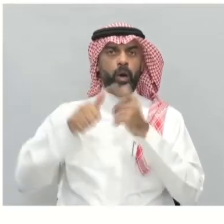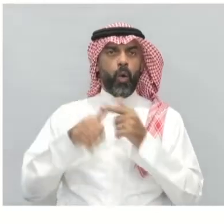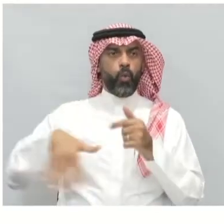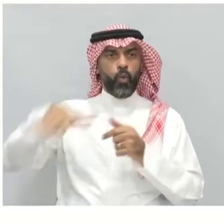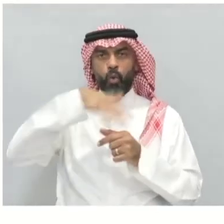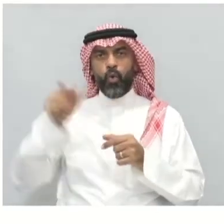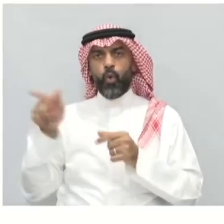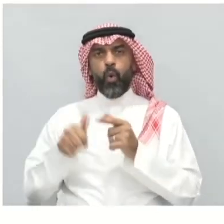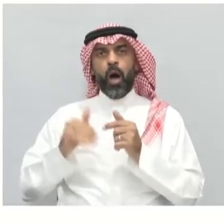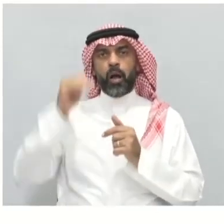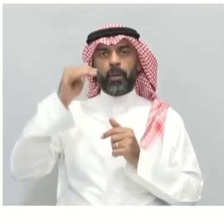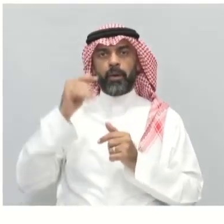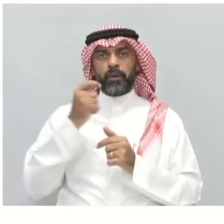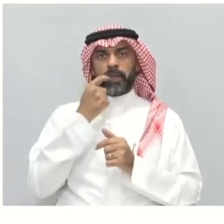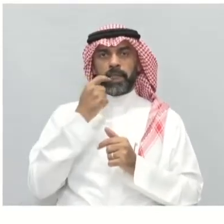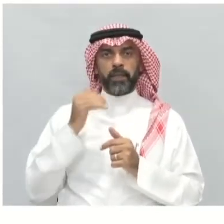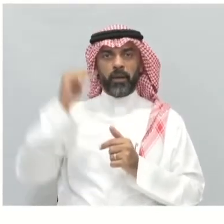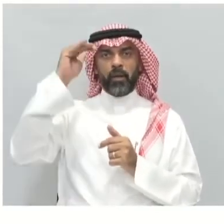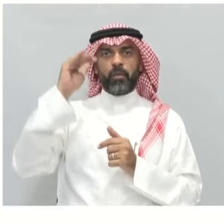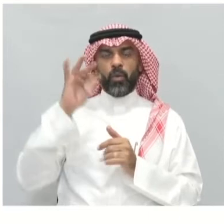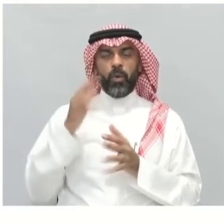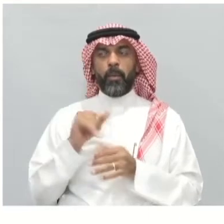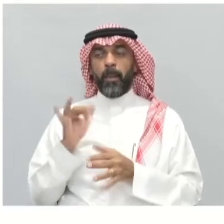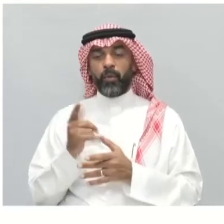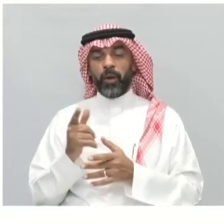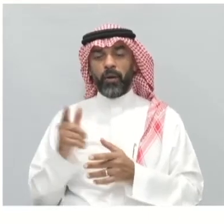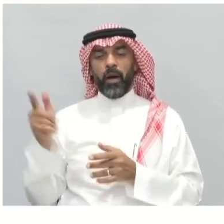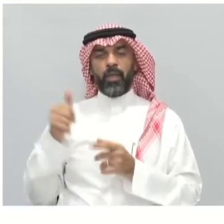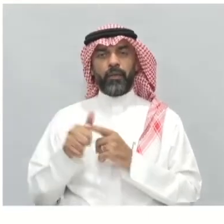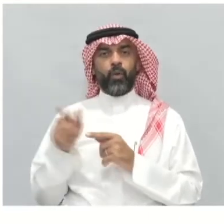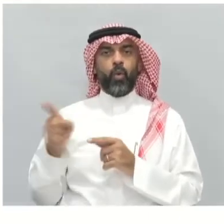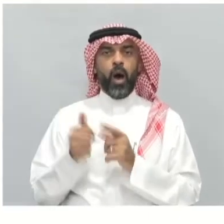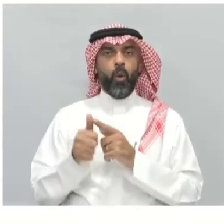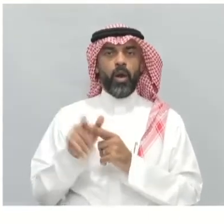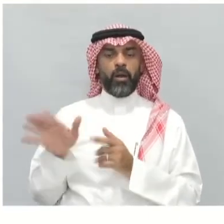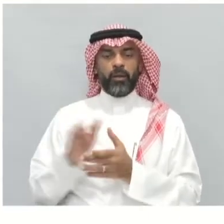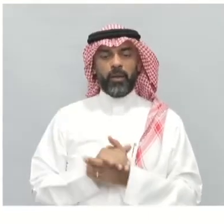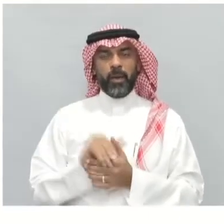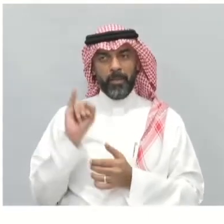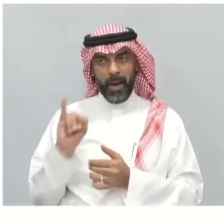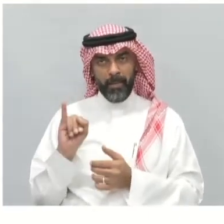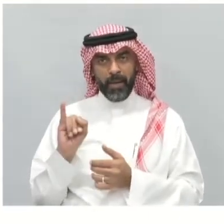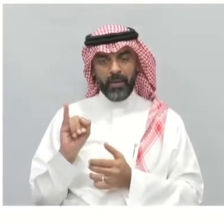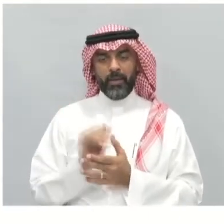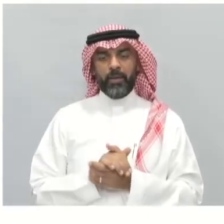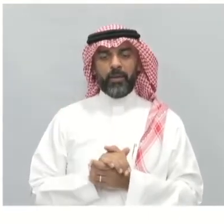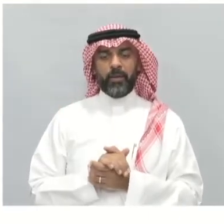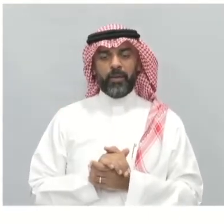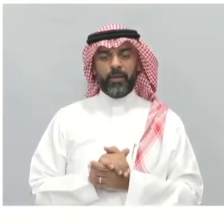الاخوان وين راح الخط محمد طالب الترتيب بهذه الطريقه راح يكون محمد بالاول